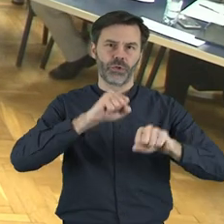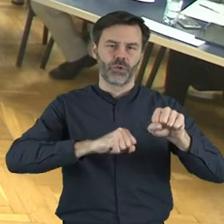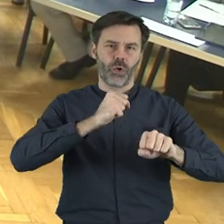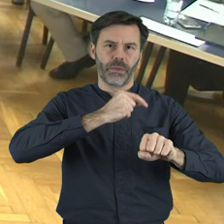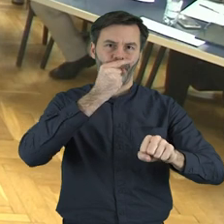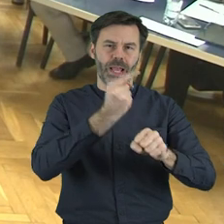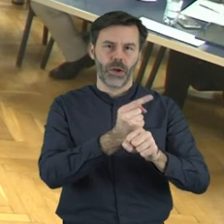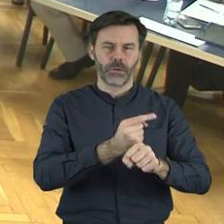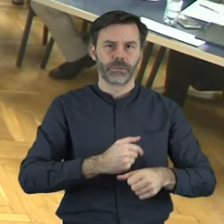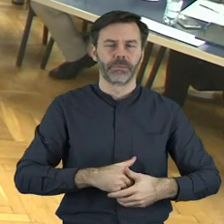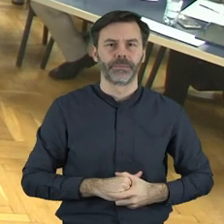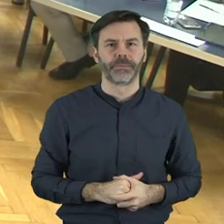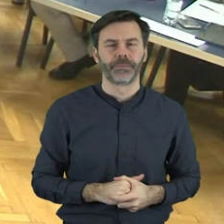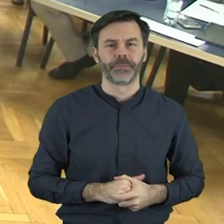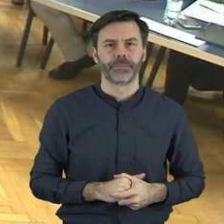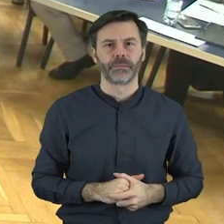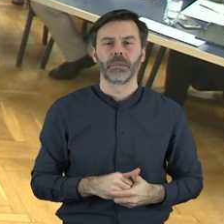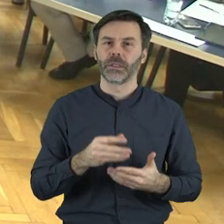jeszcze głos w tym punkcie?